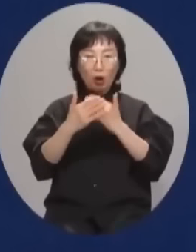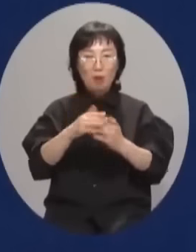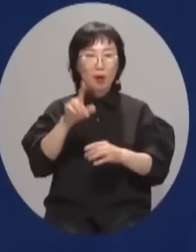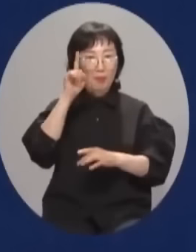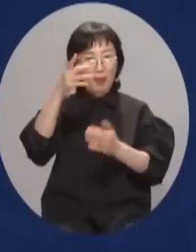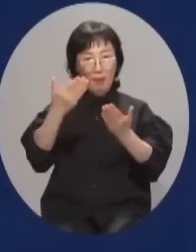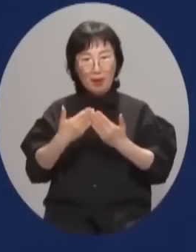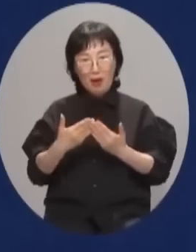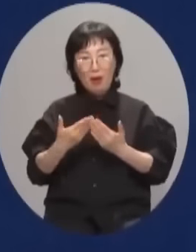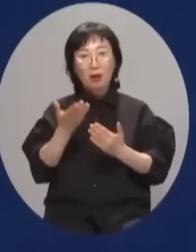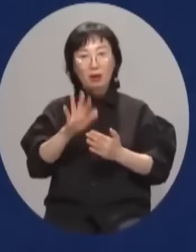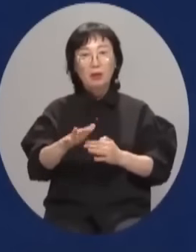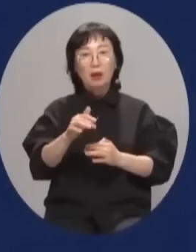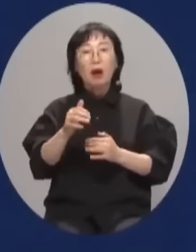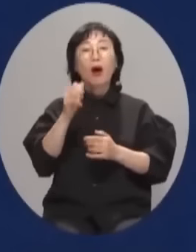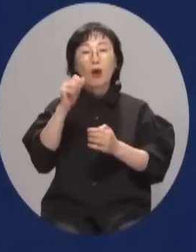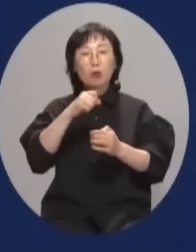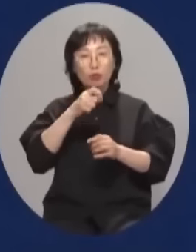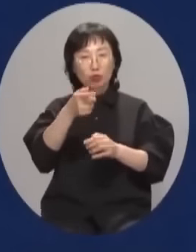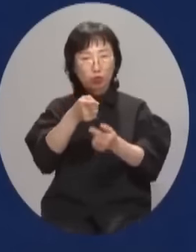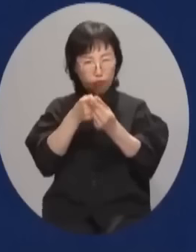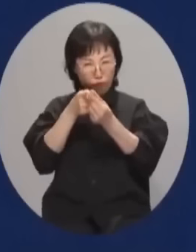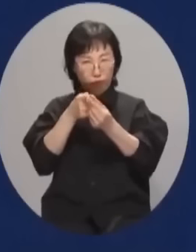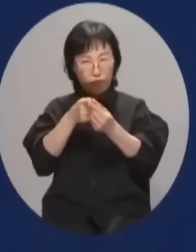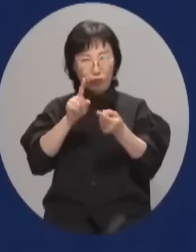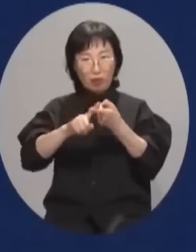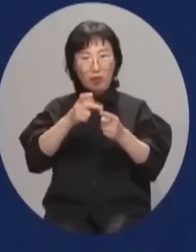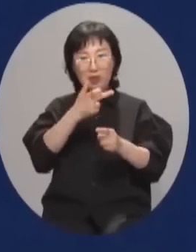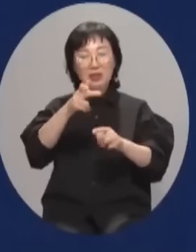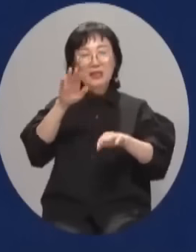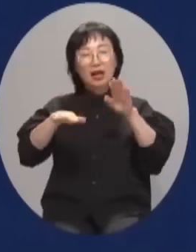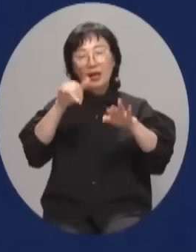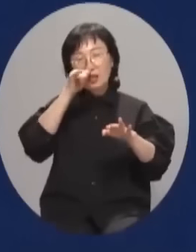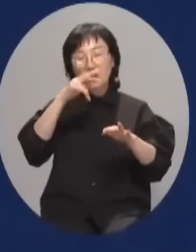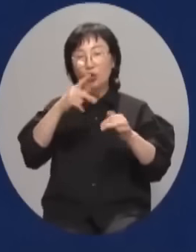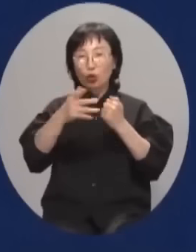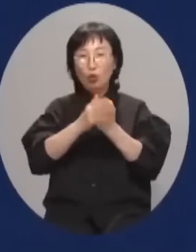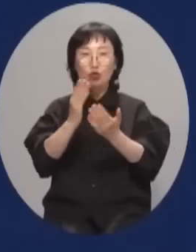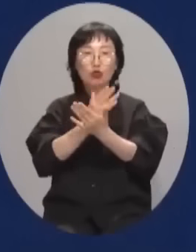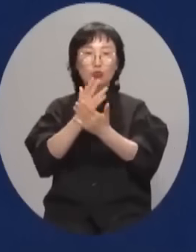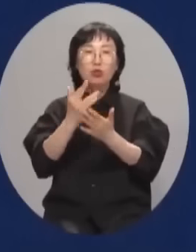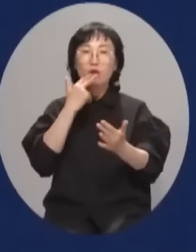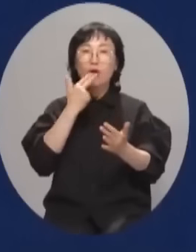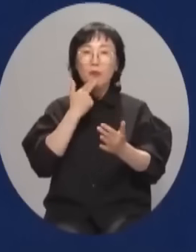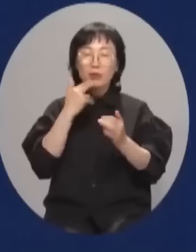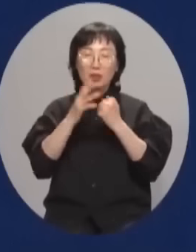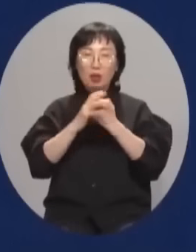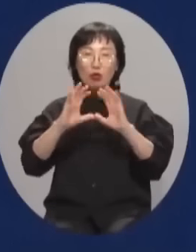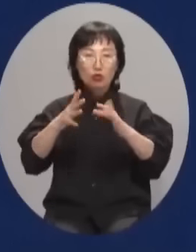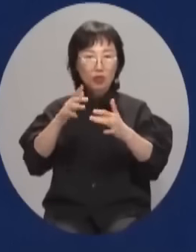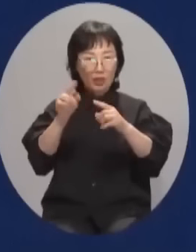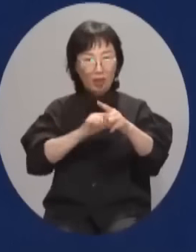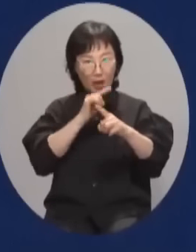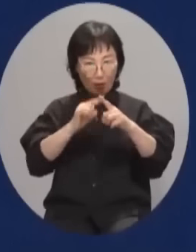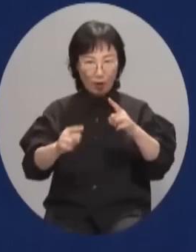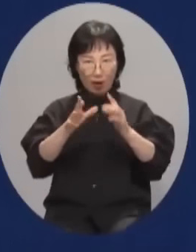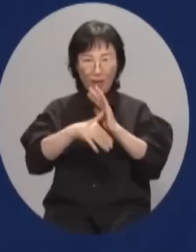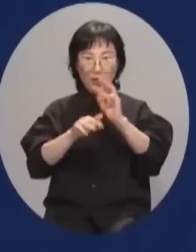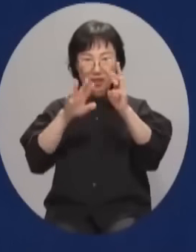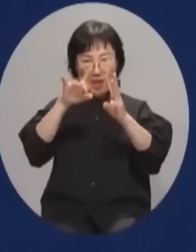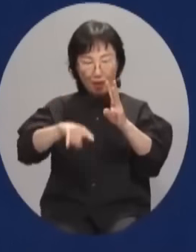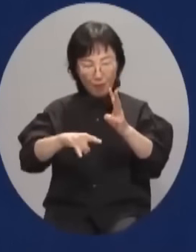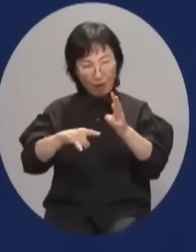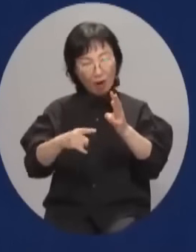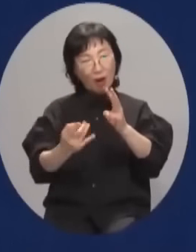우승 횟수가 크게 차이 나도 올림픽이나 아시안 게임 등 구분 없이 국제대회에서 3회 이상 입상하면 수상 실적도